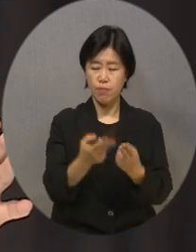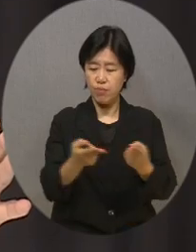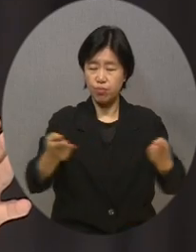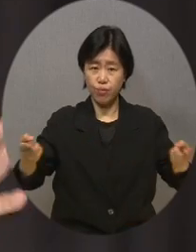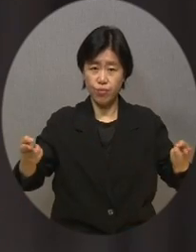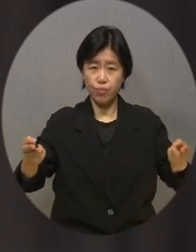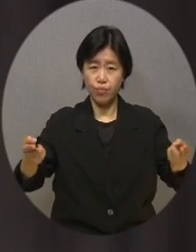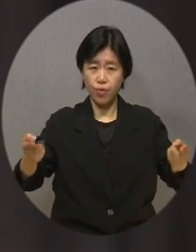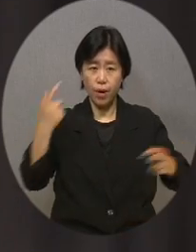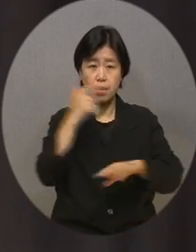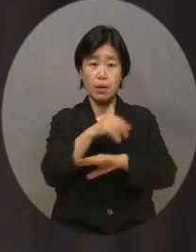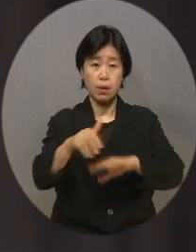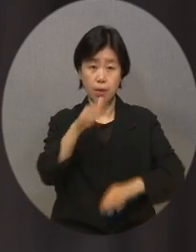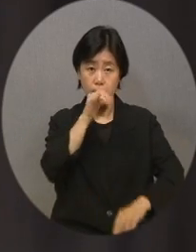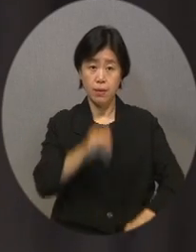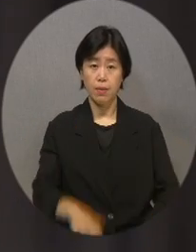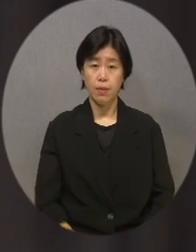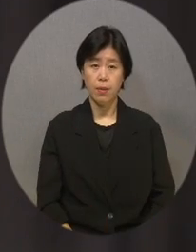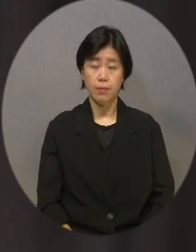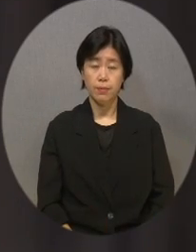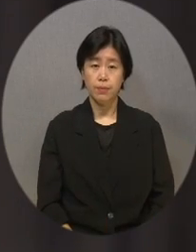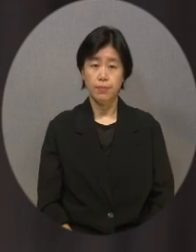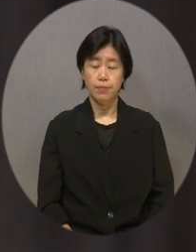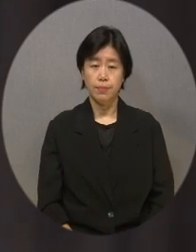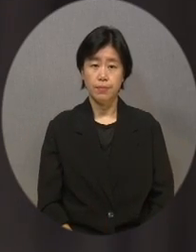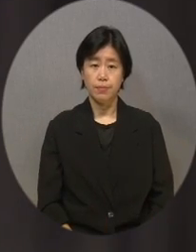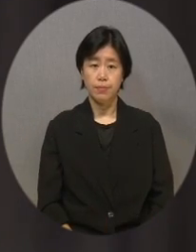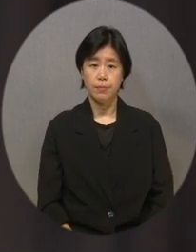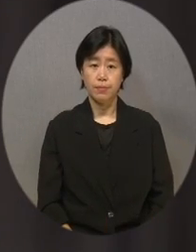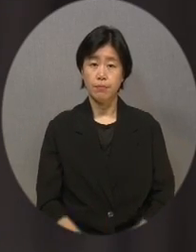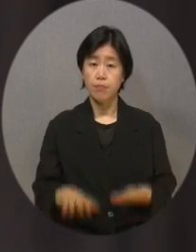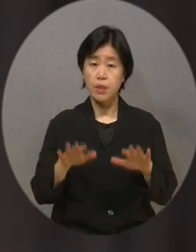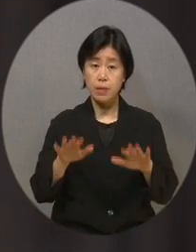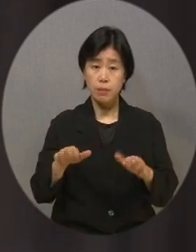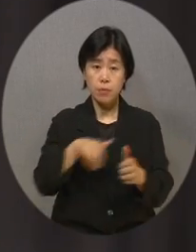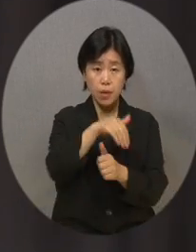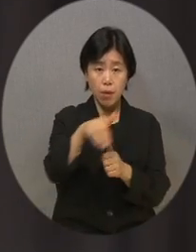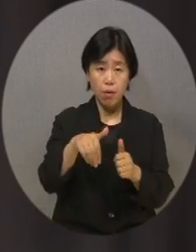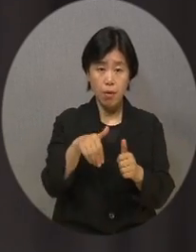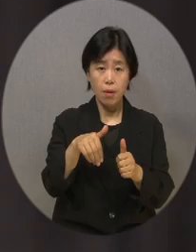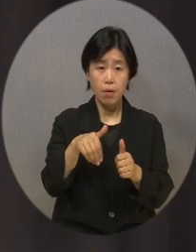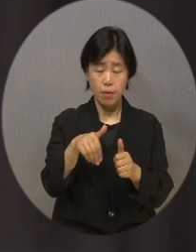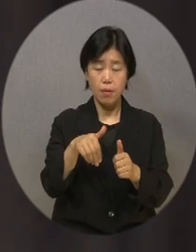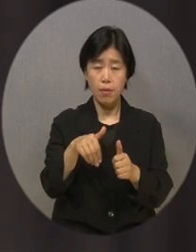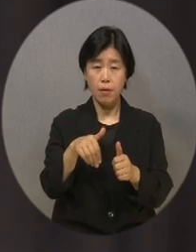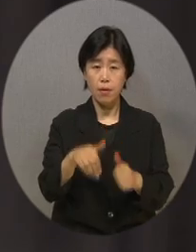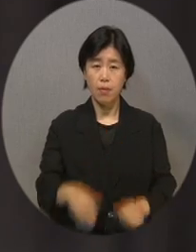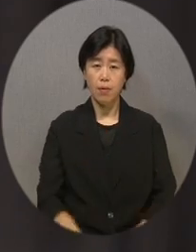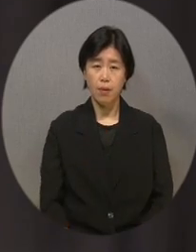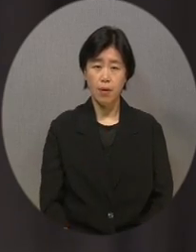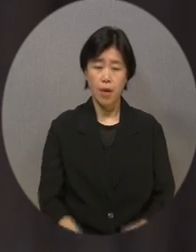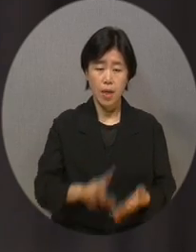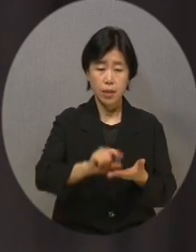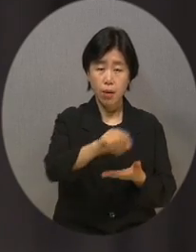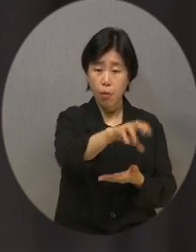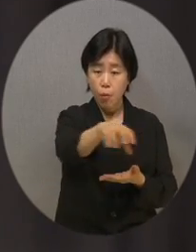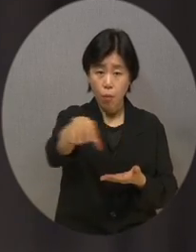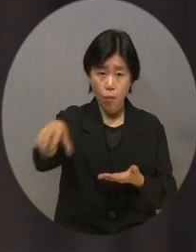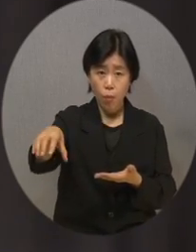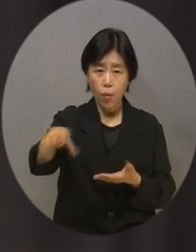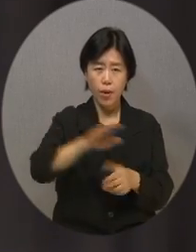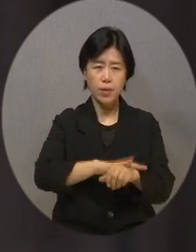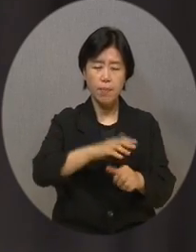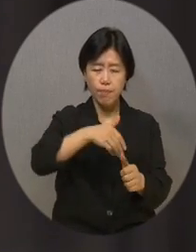거예요. 예, 이제 그런 계획들도 지금 나와 있기 때문에 지금 현재 있는 이 상태에서 지역으로 잘